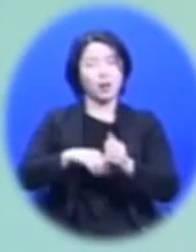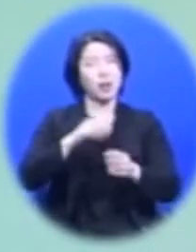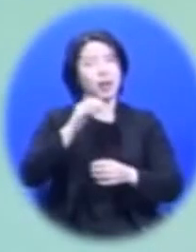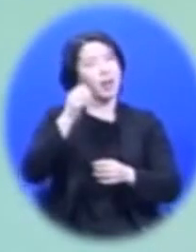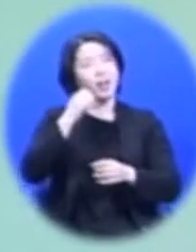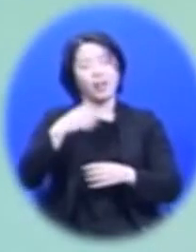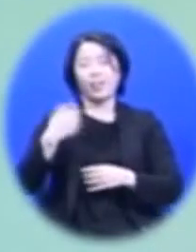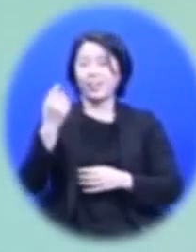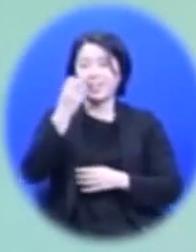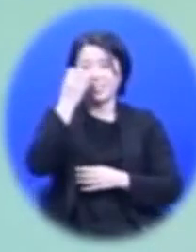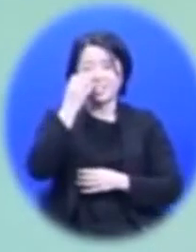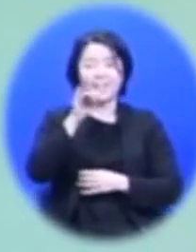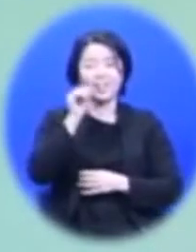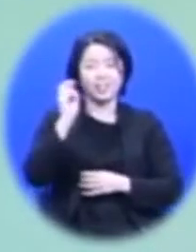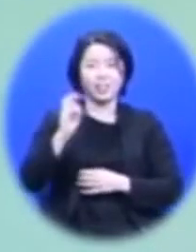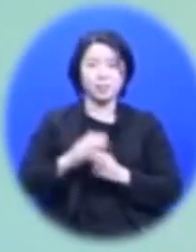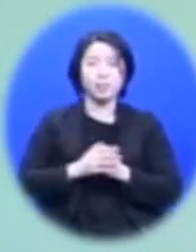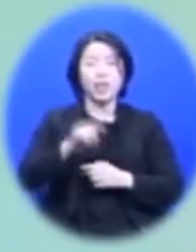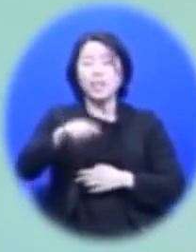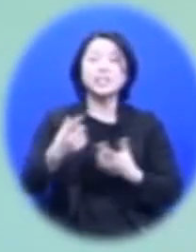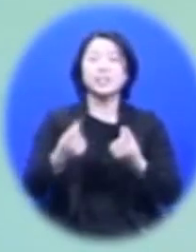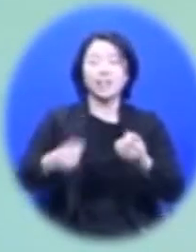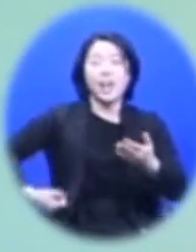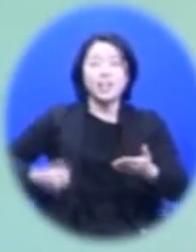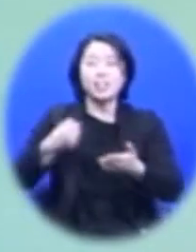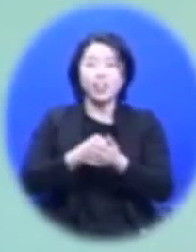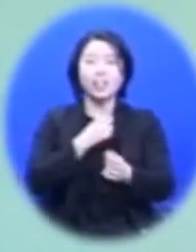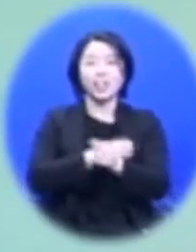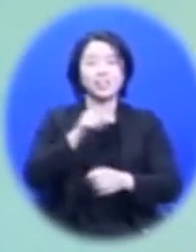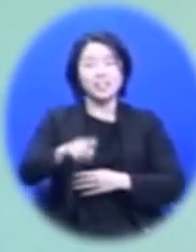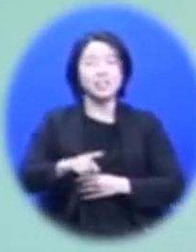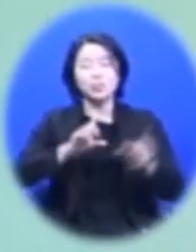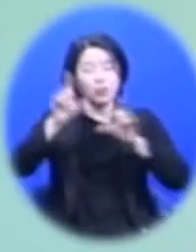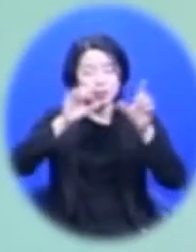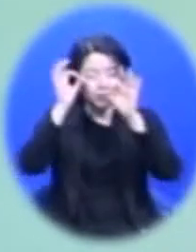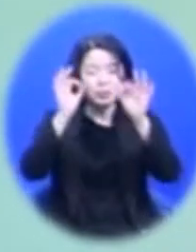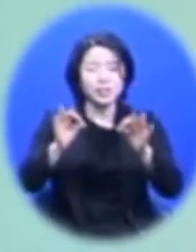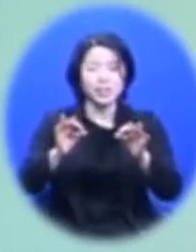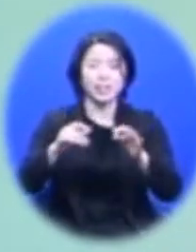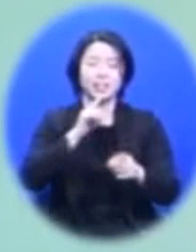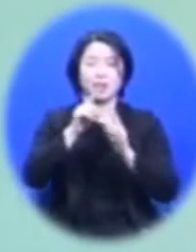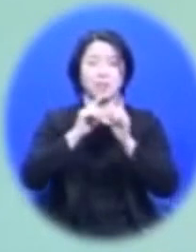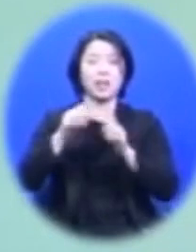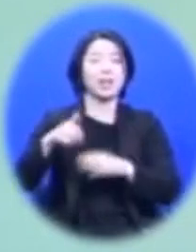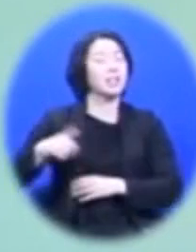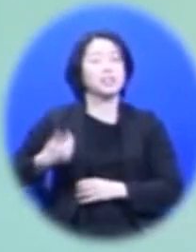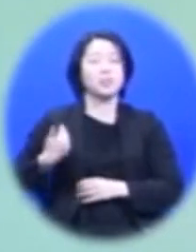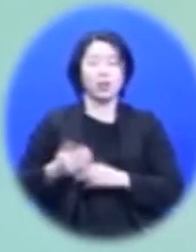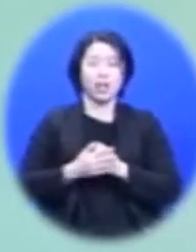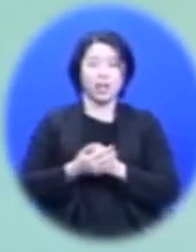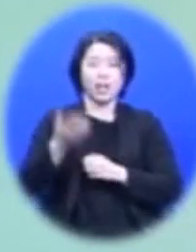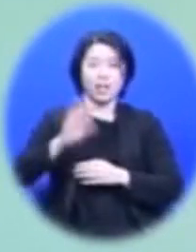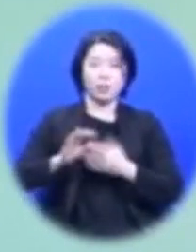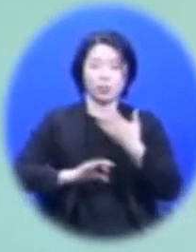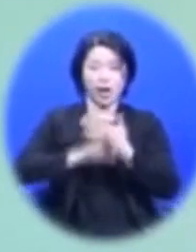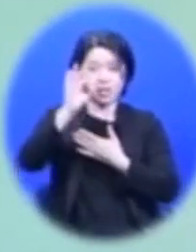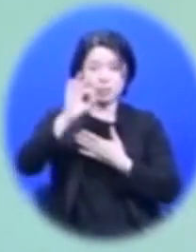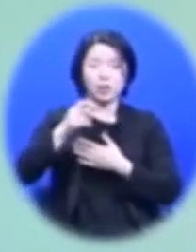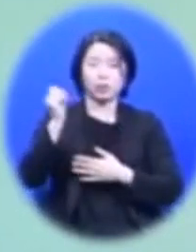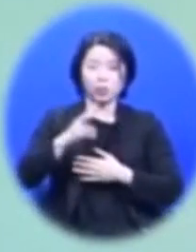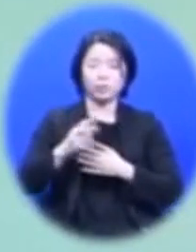모르겠어요. 아니, 그렇게 결단한 게 이 모양이에요. 이럴 수도 있을지 모르겠어요. 오늘 아침에 식사를